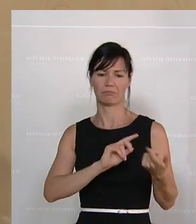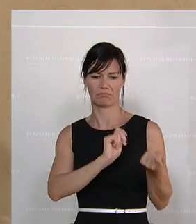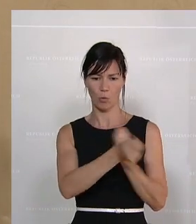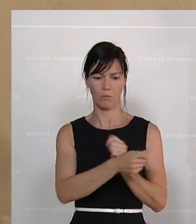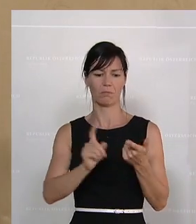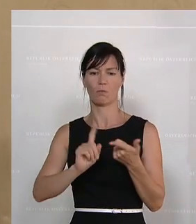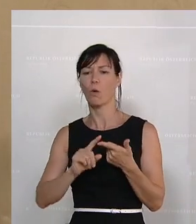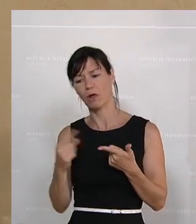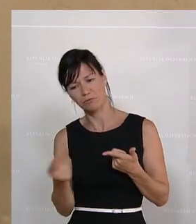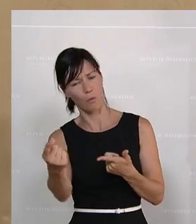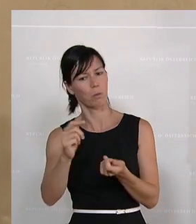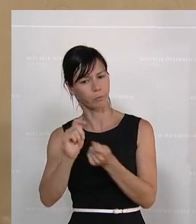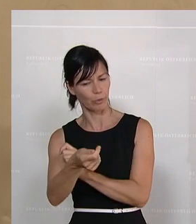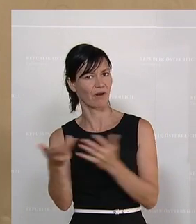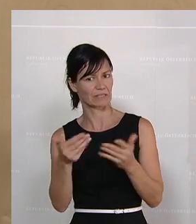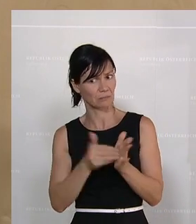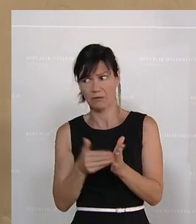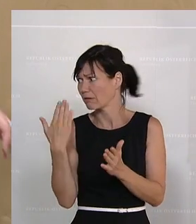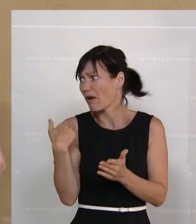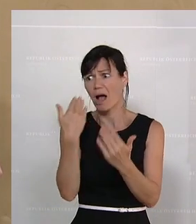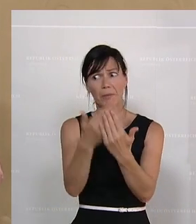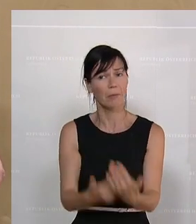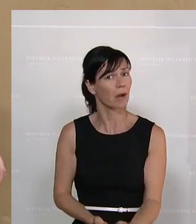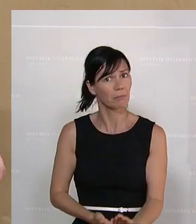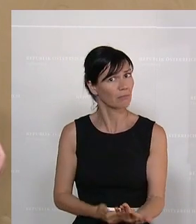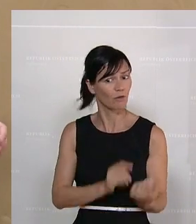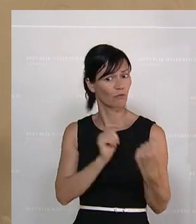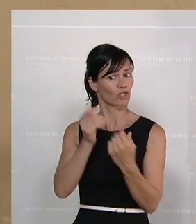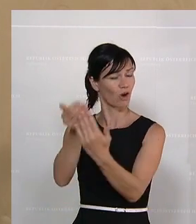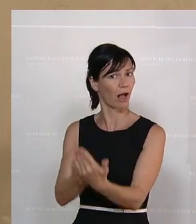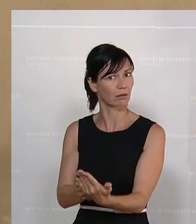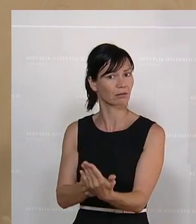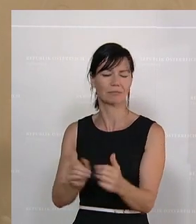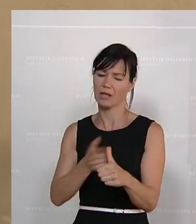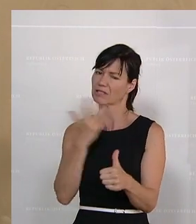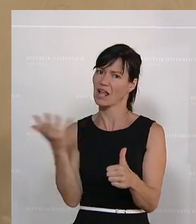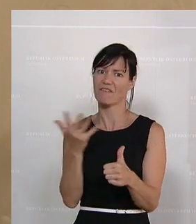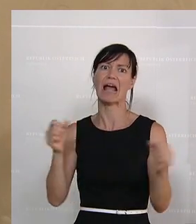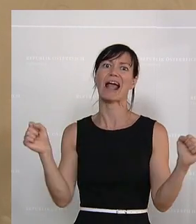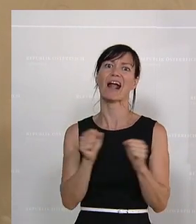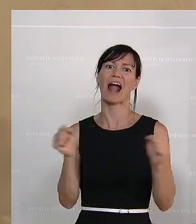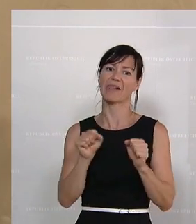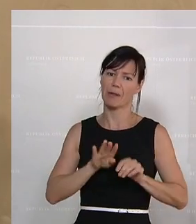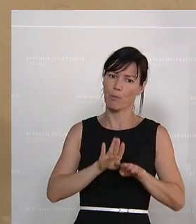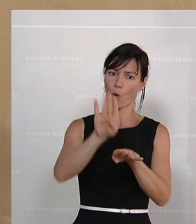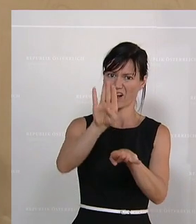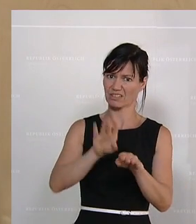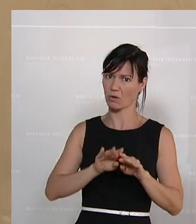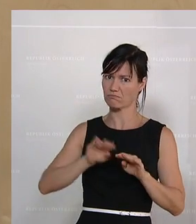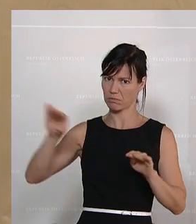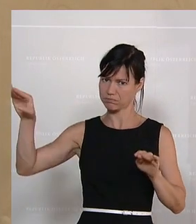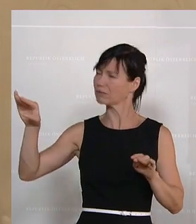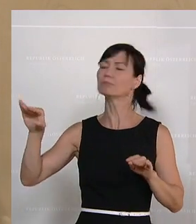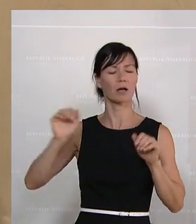länger vorgestellt für uns ist klar es muss zuerst einmal die kalte progression abgeschafft werden damit alle erwerbstätigen in diesem land